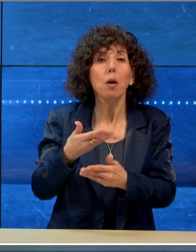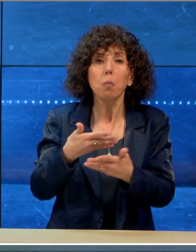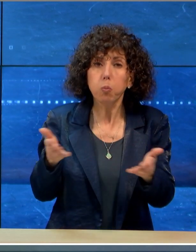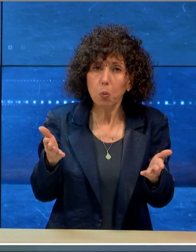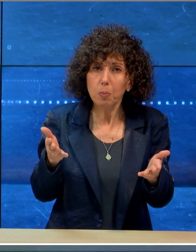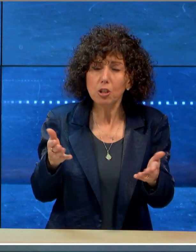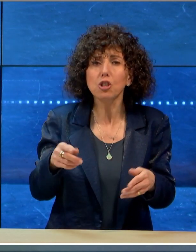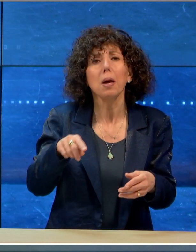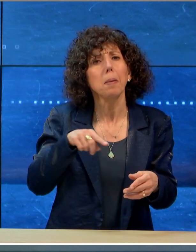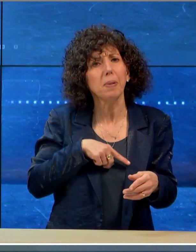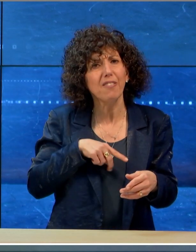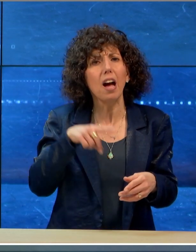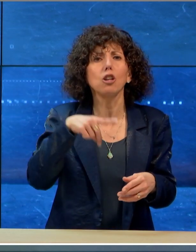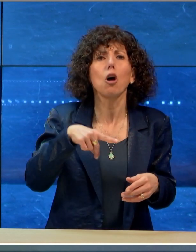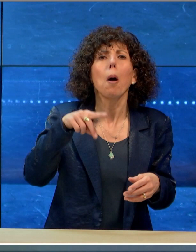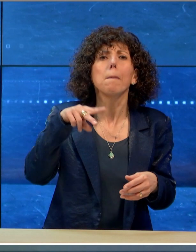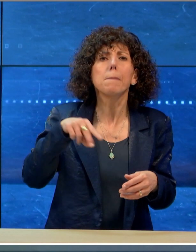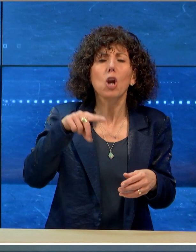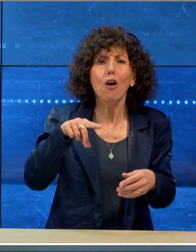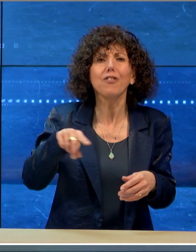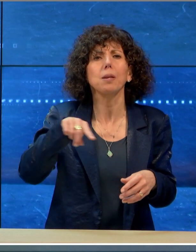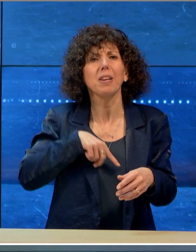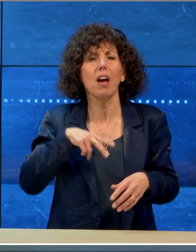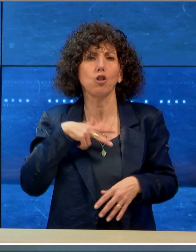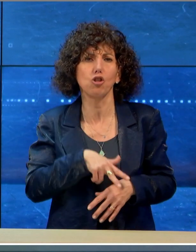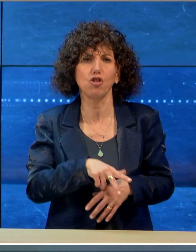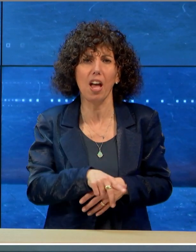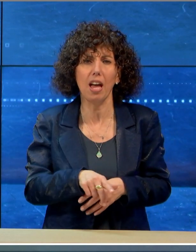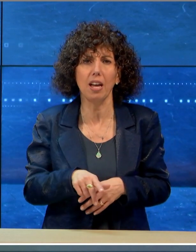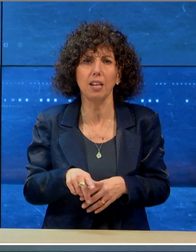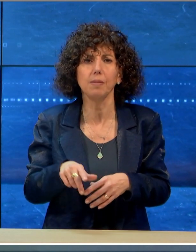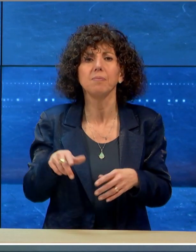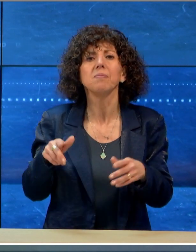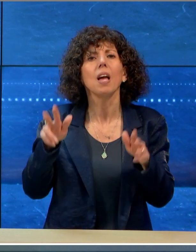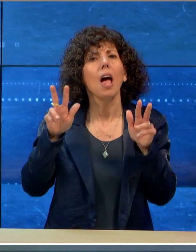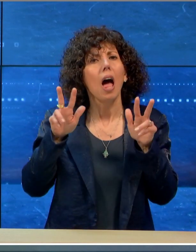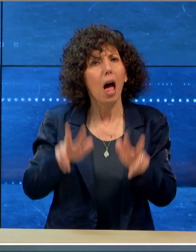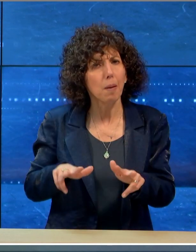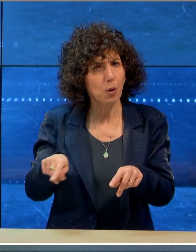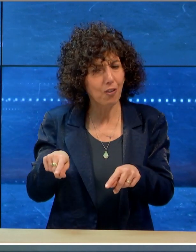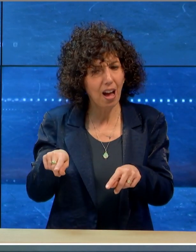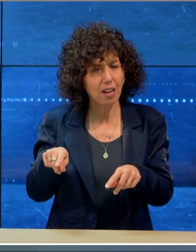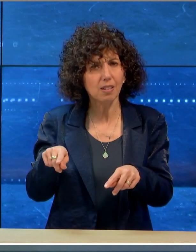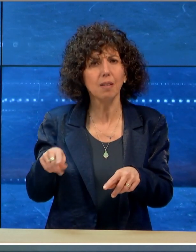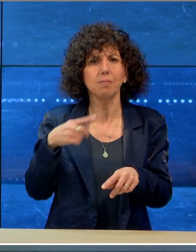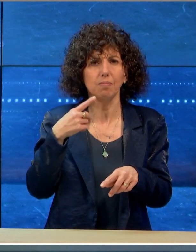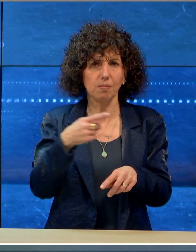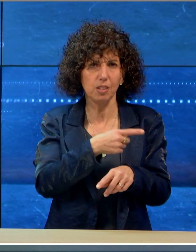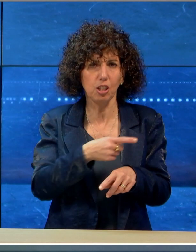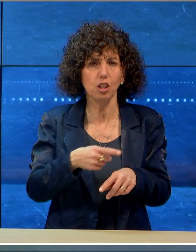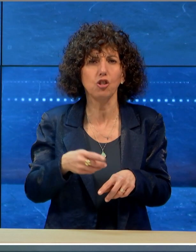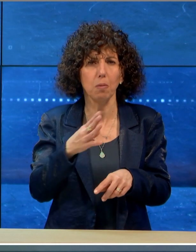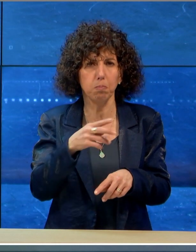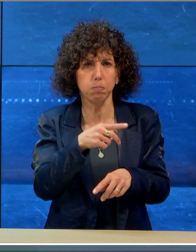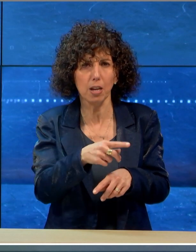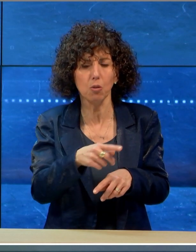privato profit e privato sociale quella approvata aggiunge Barone è una legge